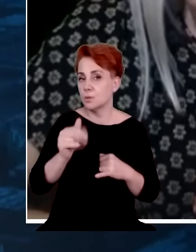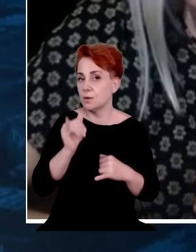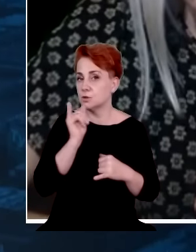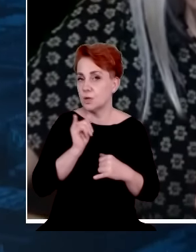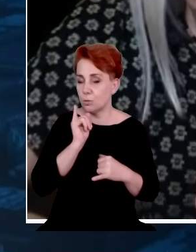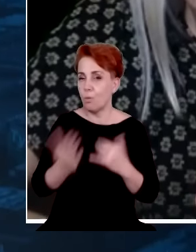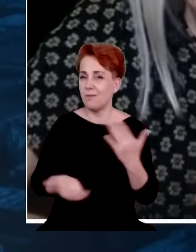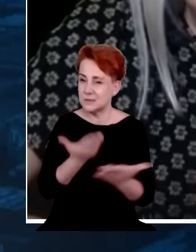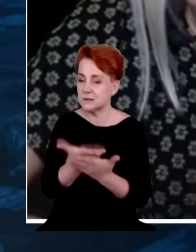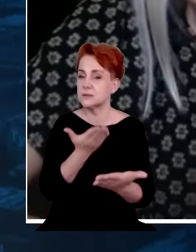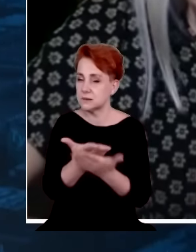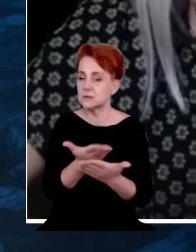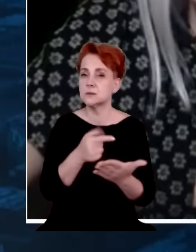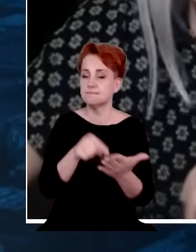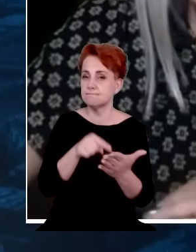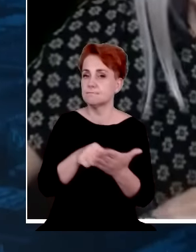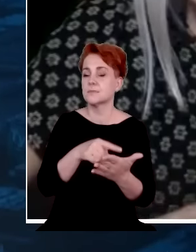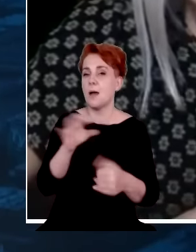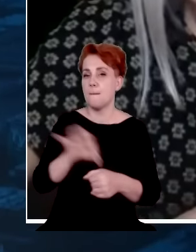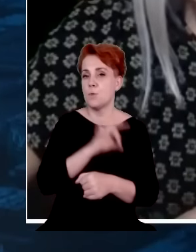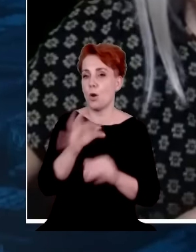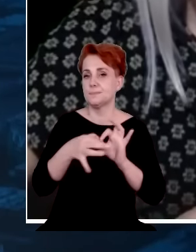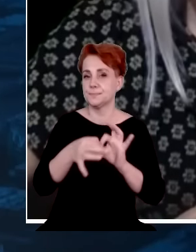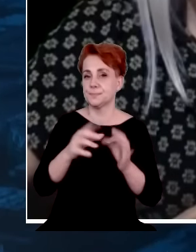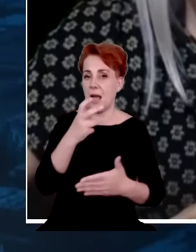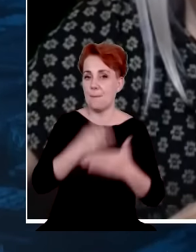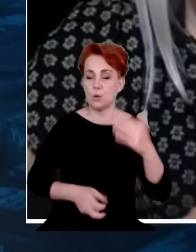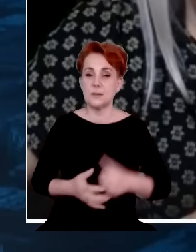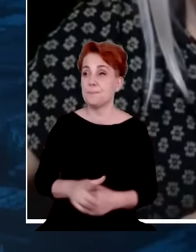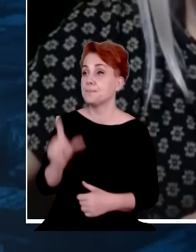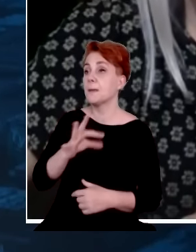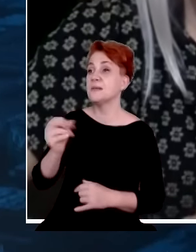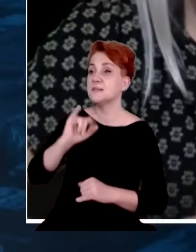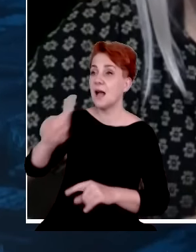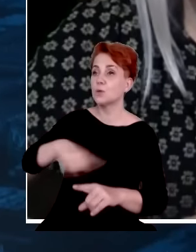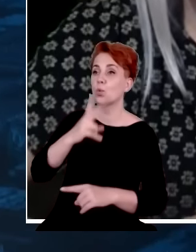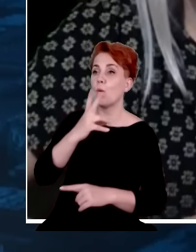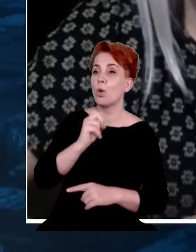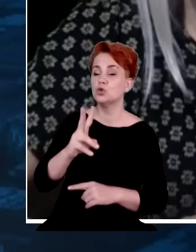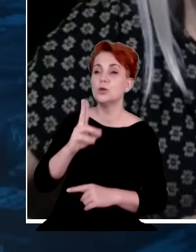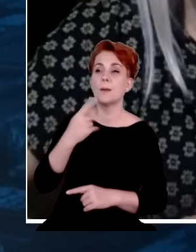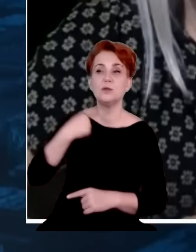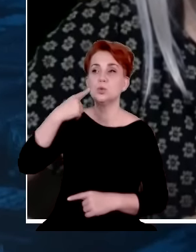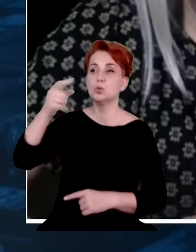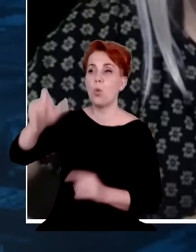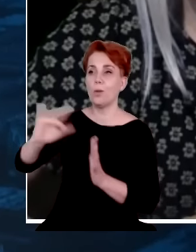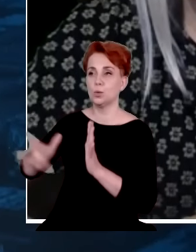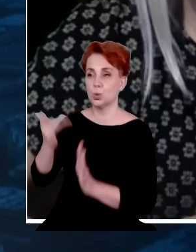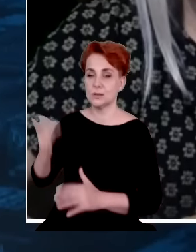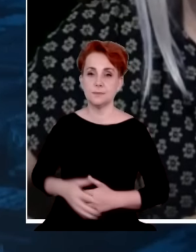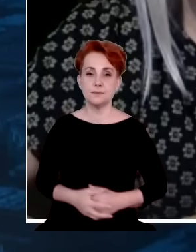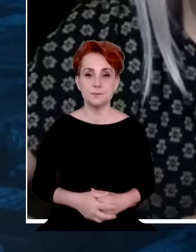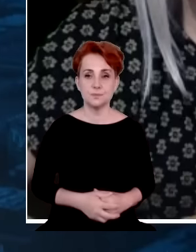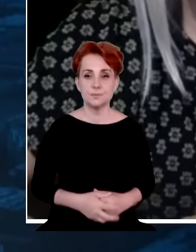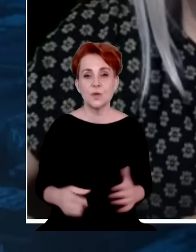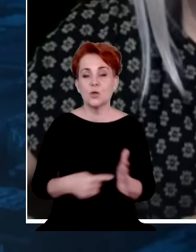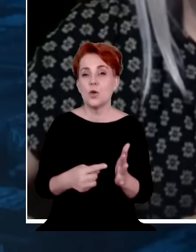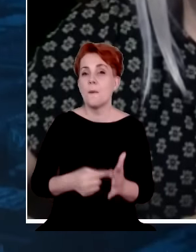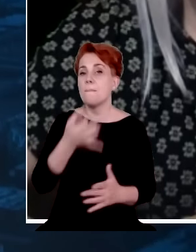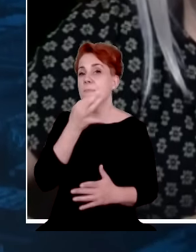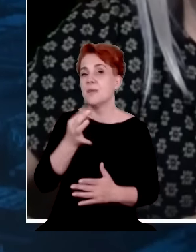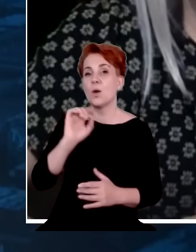projekt o aborcji to PiS Jak długo Kosiniak będzie pod butem Tuska No to jest pytanie przede wszystkim do